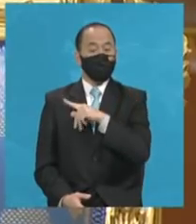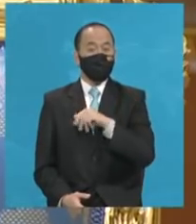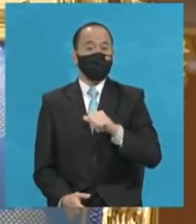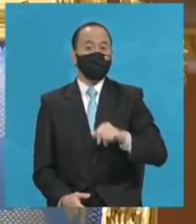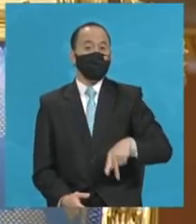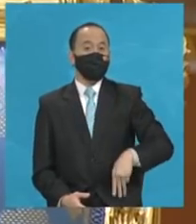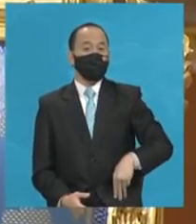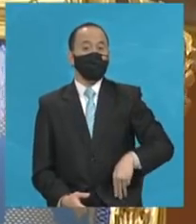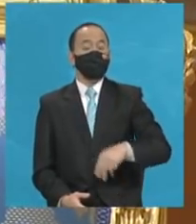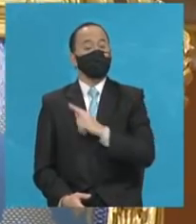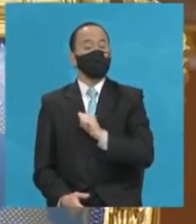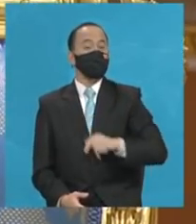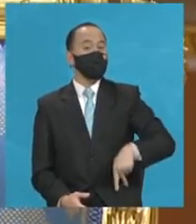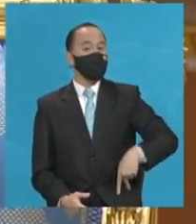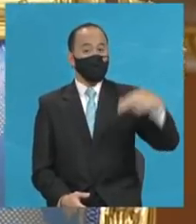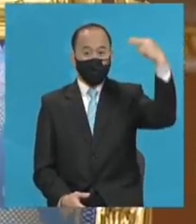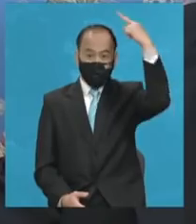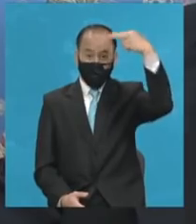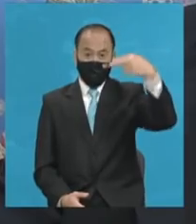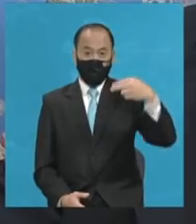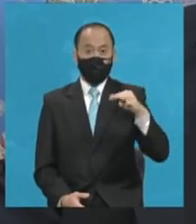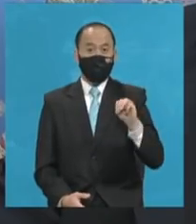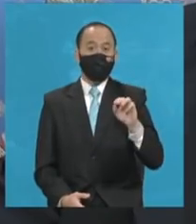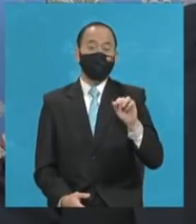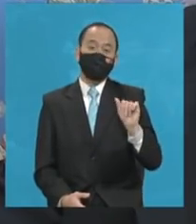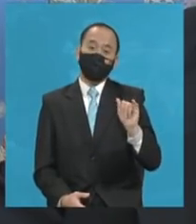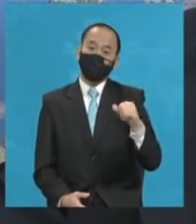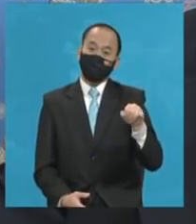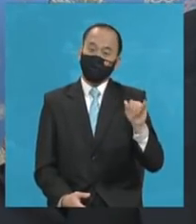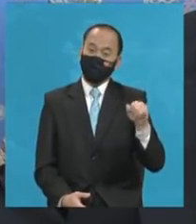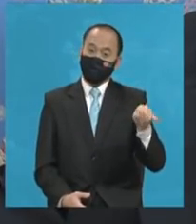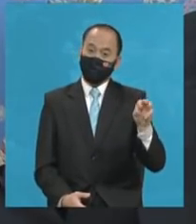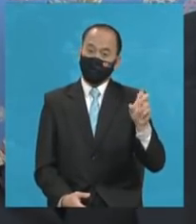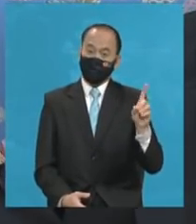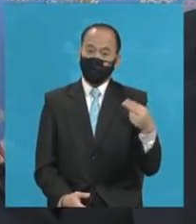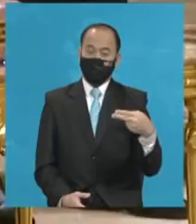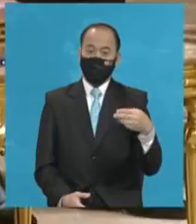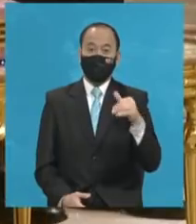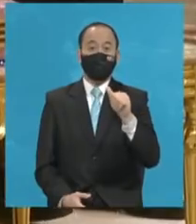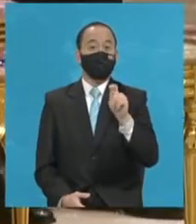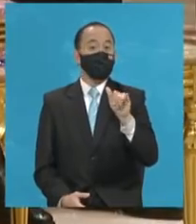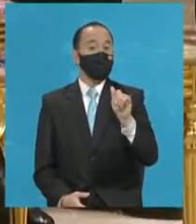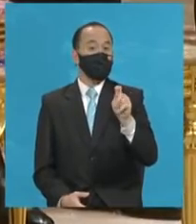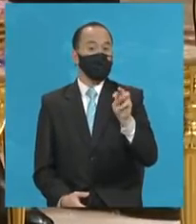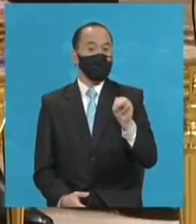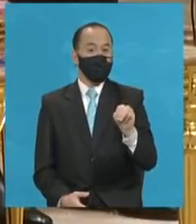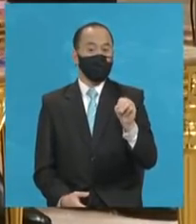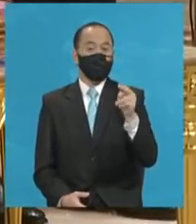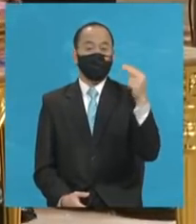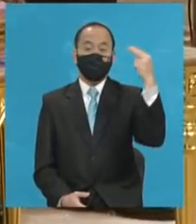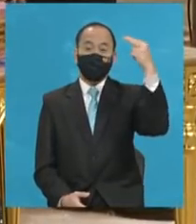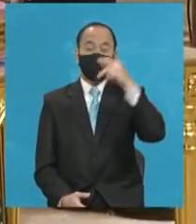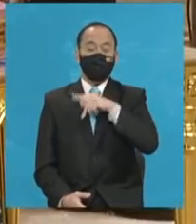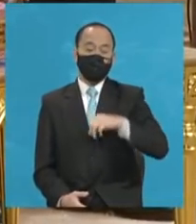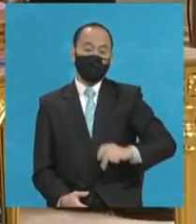pengiran anak putri Hajah majeedah nuurul bulqiah yang teramat Mulia Paduka Sri pengiran anak putih Hajah